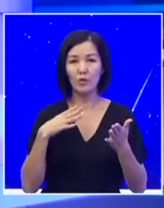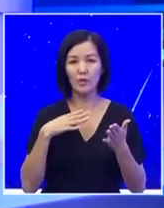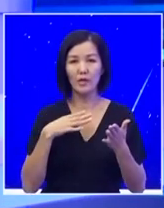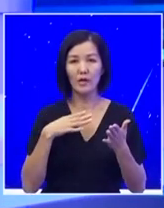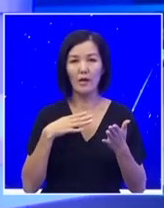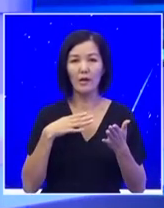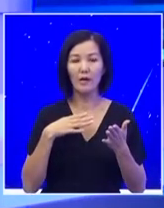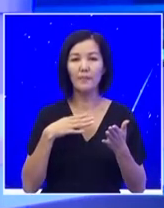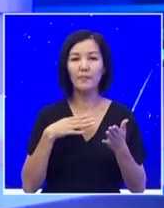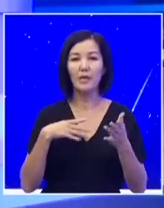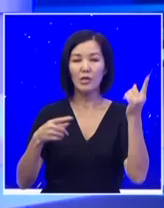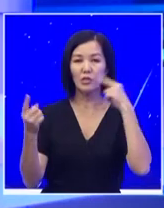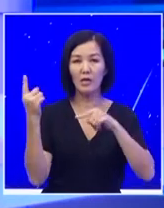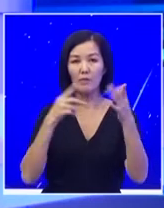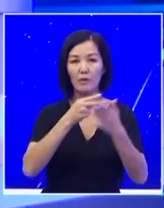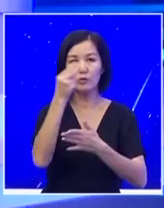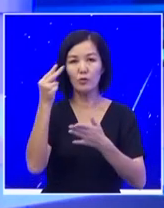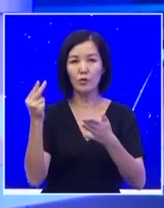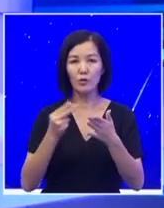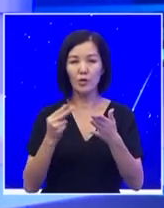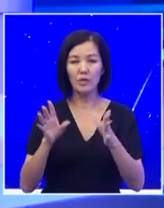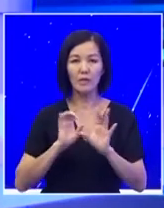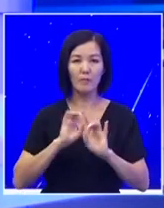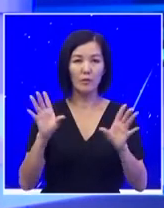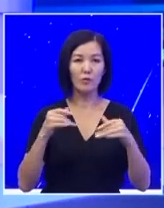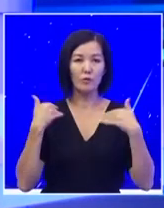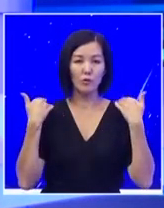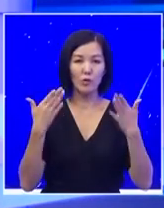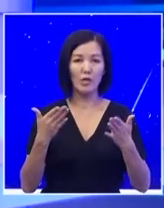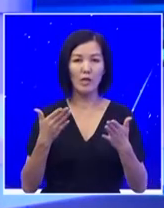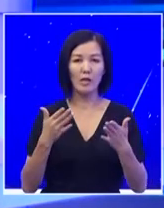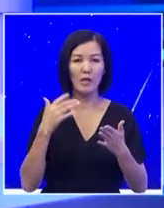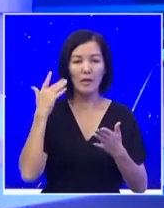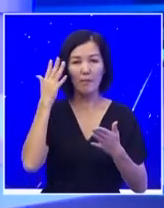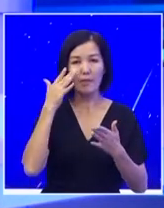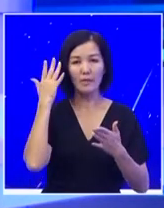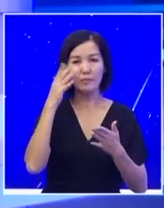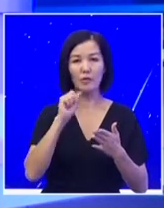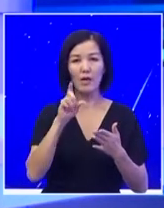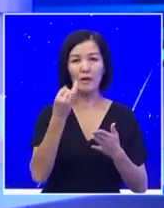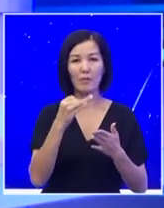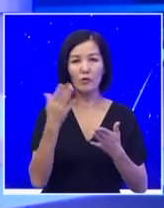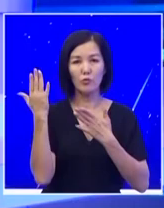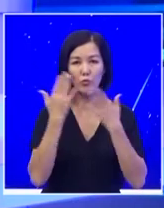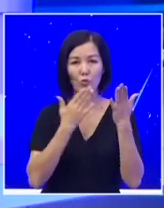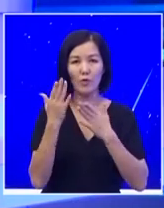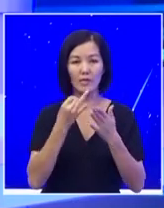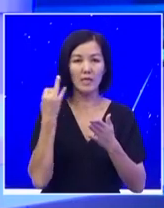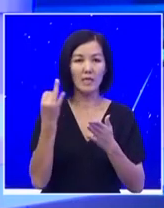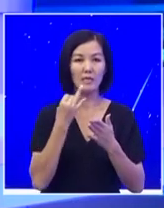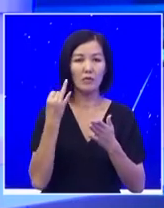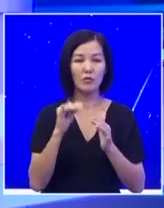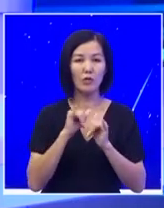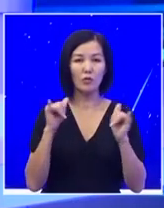мұнда айтулы туынды суреттер ізімен ықшамдалып баяндалған. Қысқа мазмұнды өнім Абай жолын оқуға деген балалардың қызығушылығын